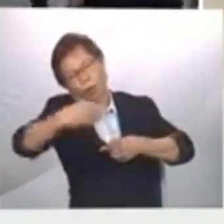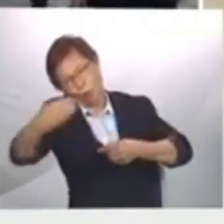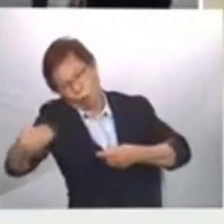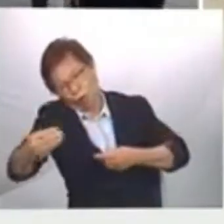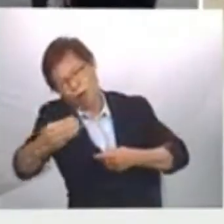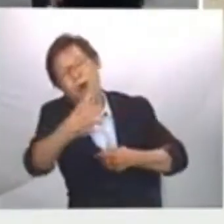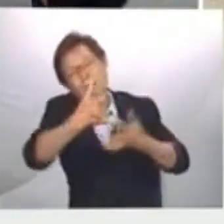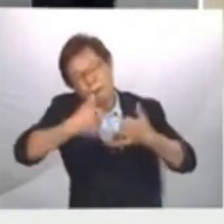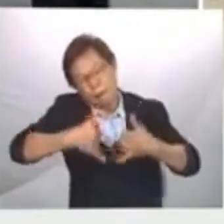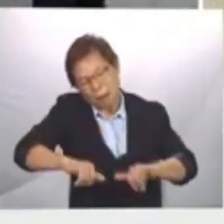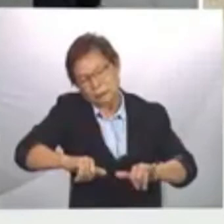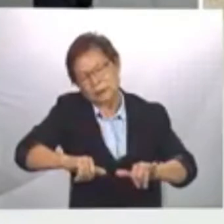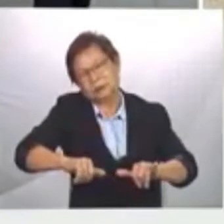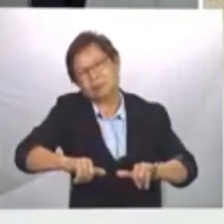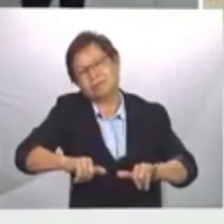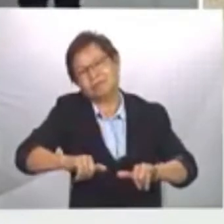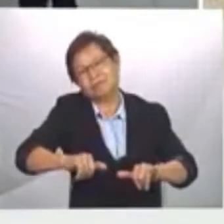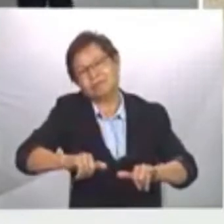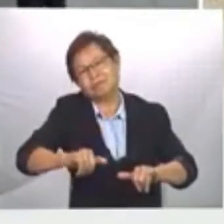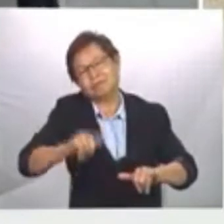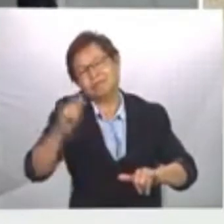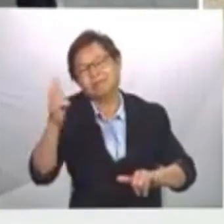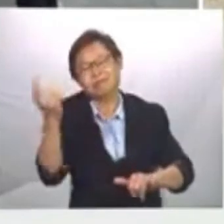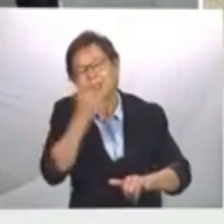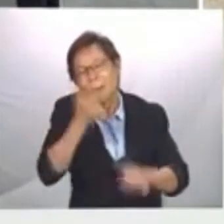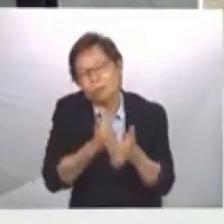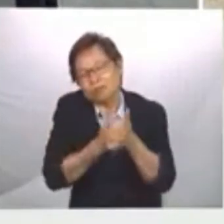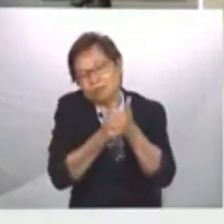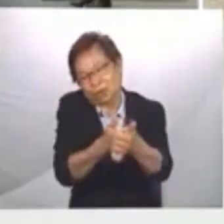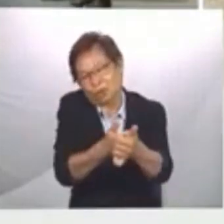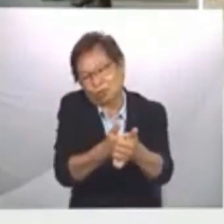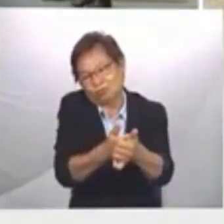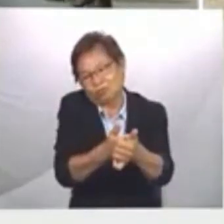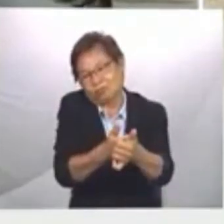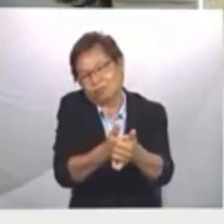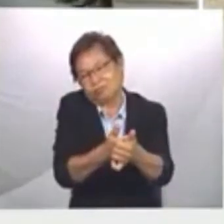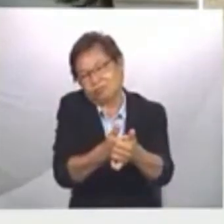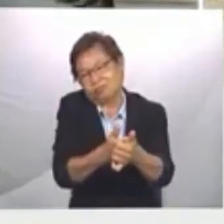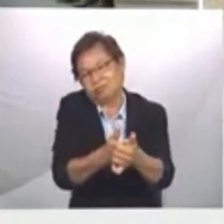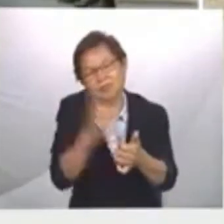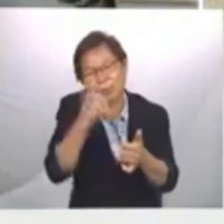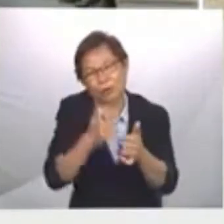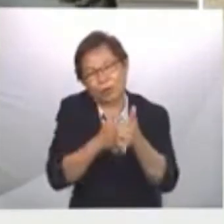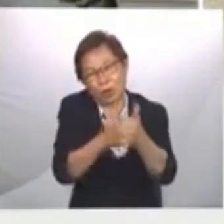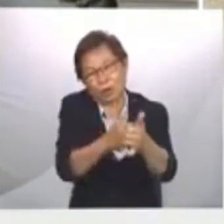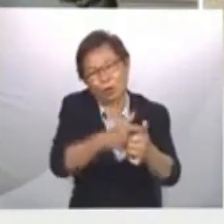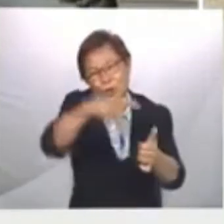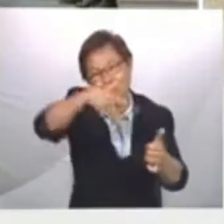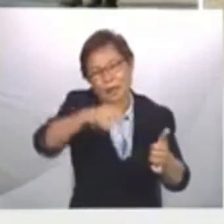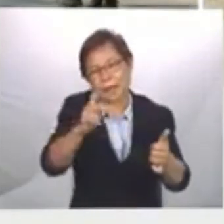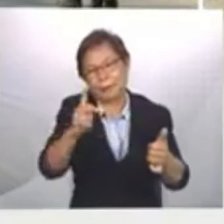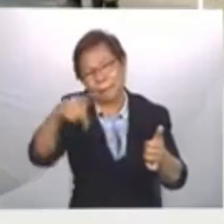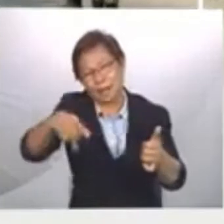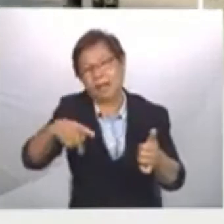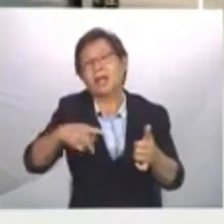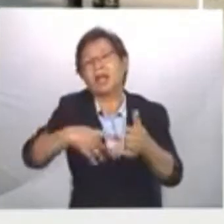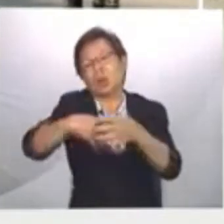yang masih gagal untuk mematuhi larangan yang dikeluarkan oleh